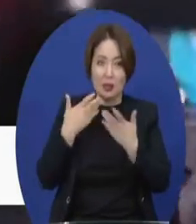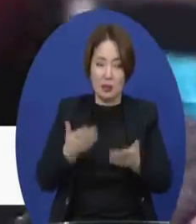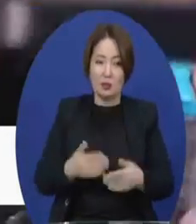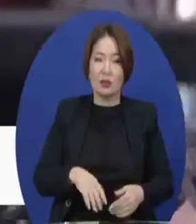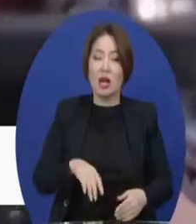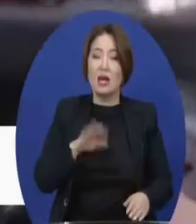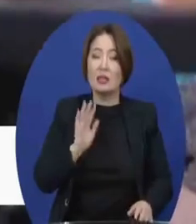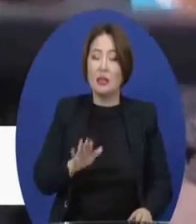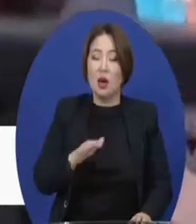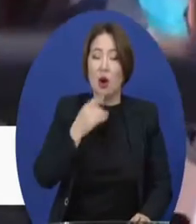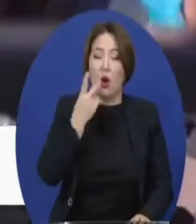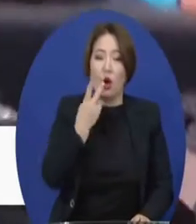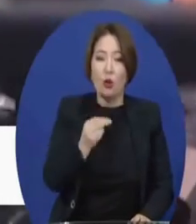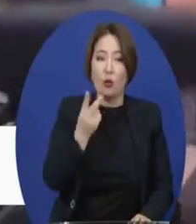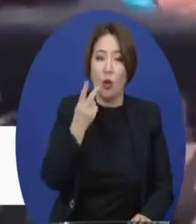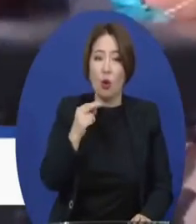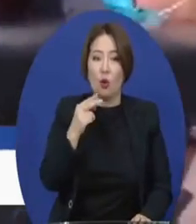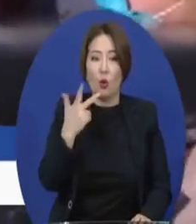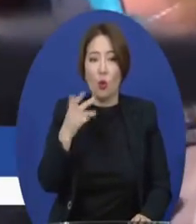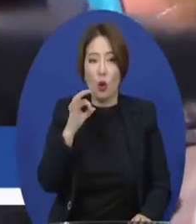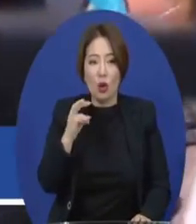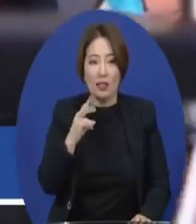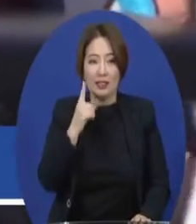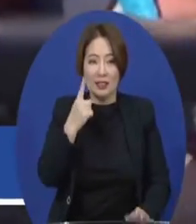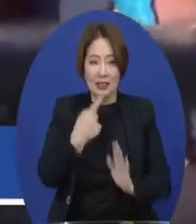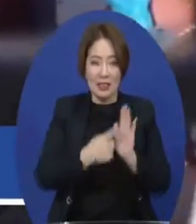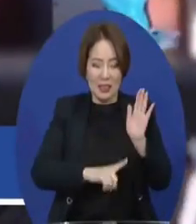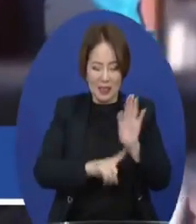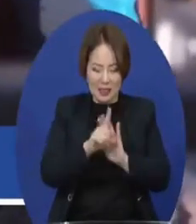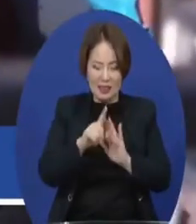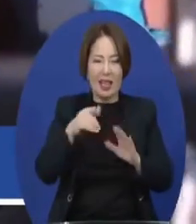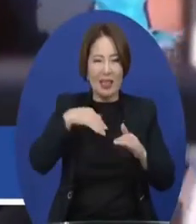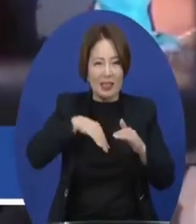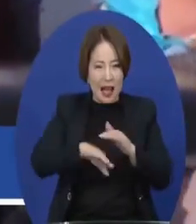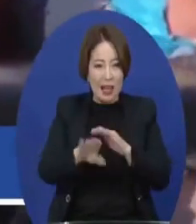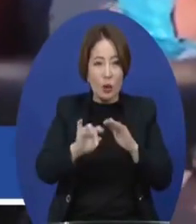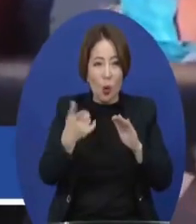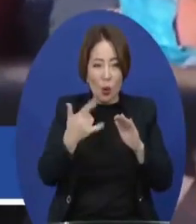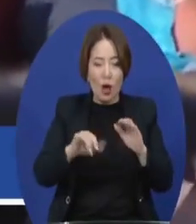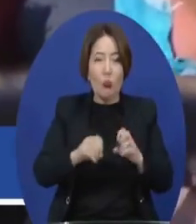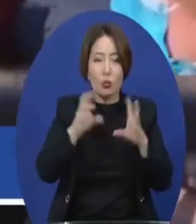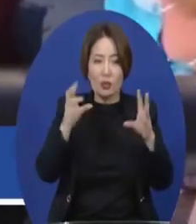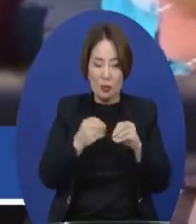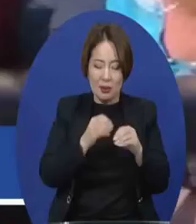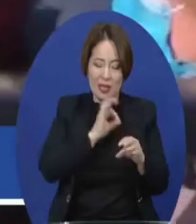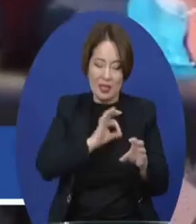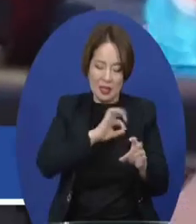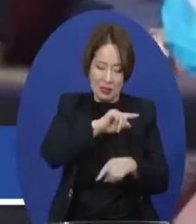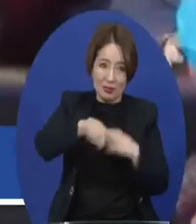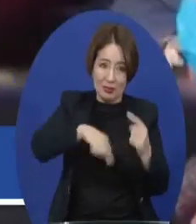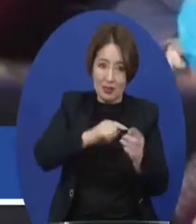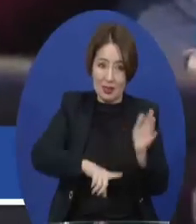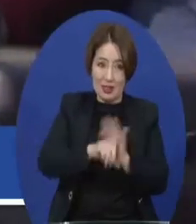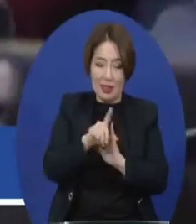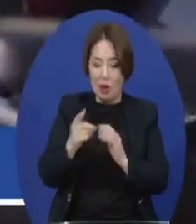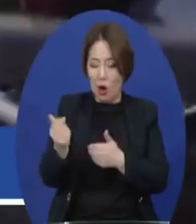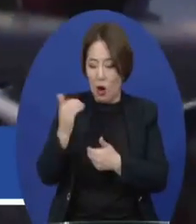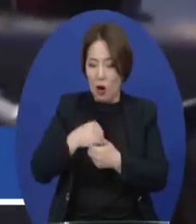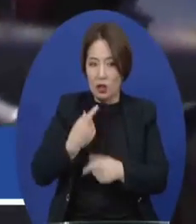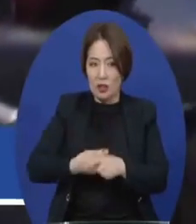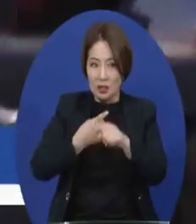2023 оны 1-р сараас эхэлж далд уурхайн бүтээн байгуулалт ашиглалтанд орсноос эхэлж оюу толгойн жилийн борлуулалт болон орлого өснө нэмэгцээр